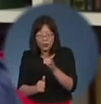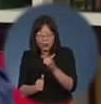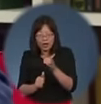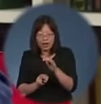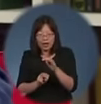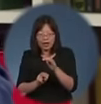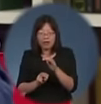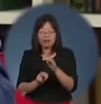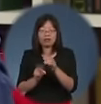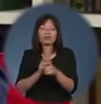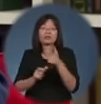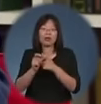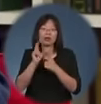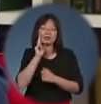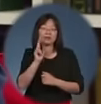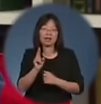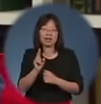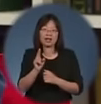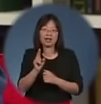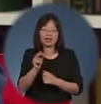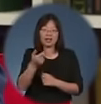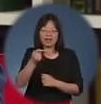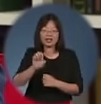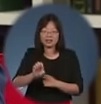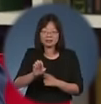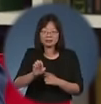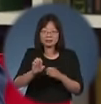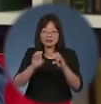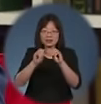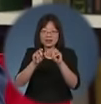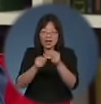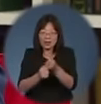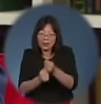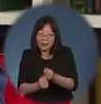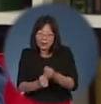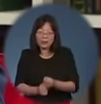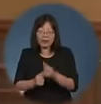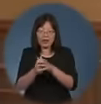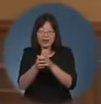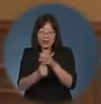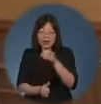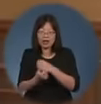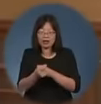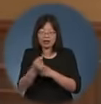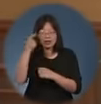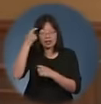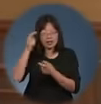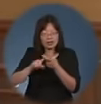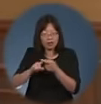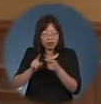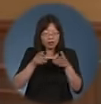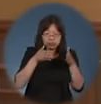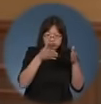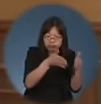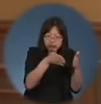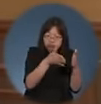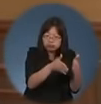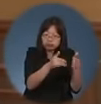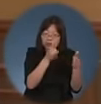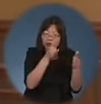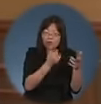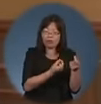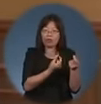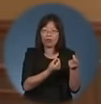빠져 들어가요 그 어떤 늪 같은 느낌을 받을 때가 있습니다 그 더 생각이 막 그쪽으로 또 더 가시고 그죠